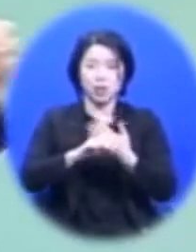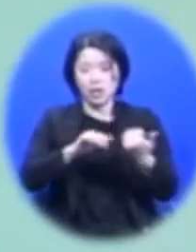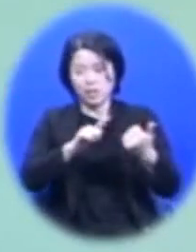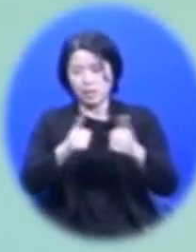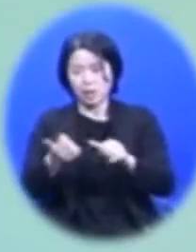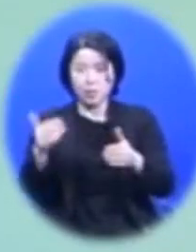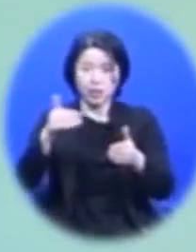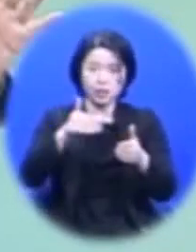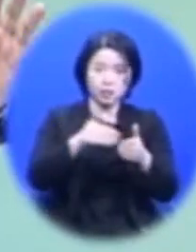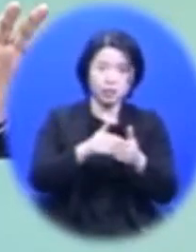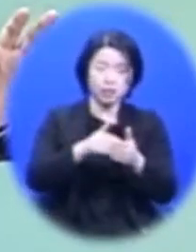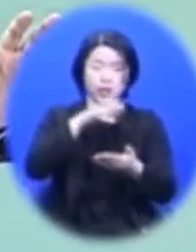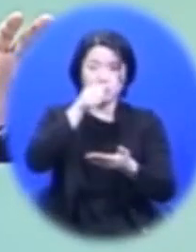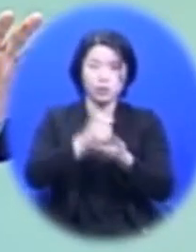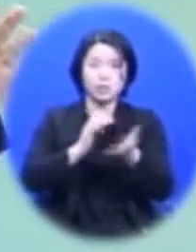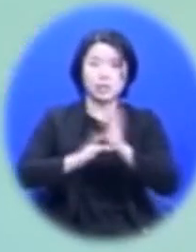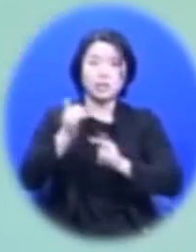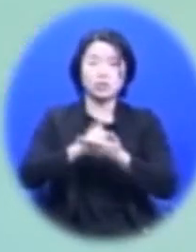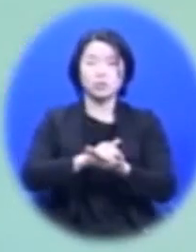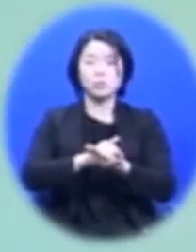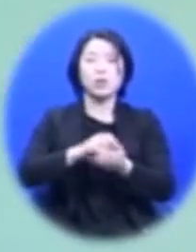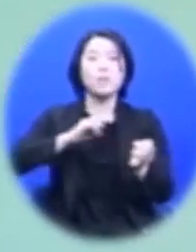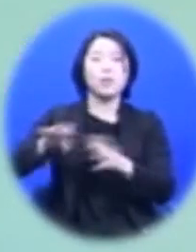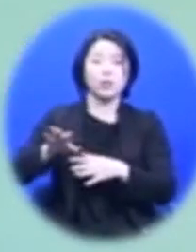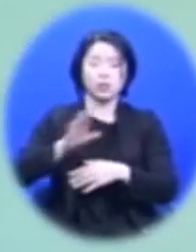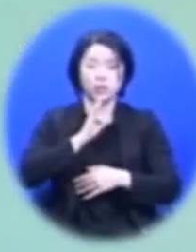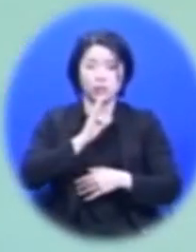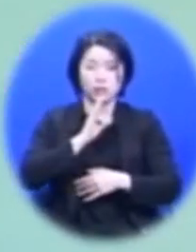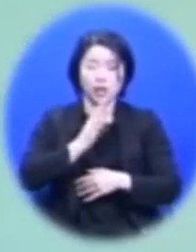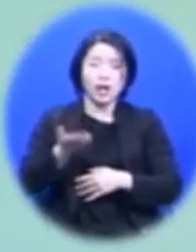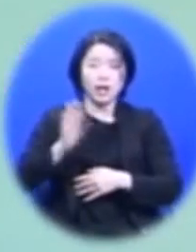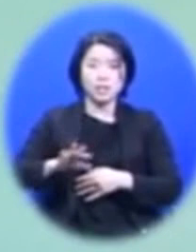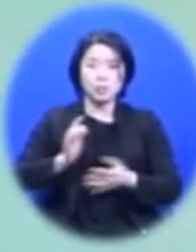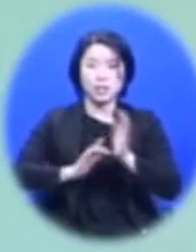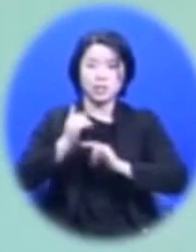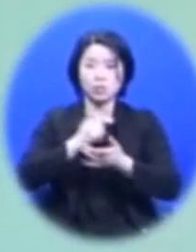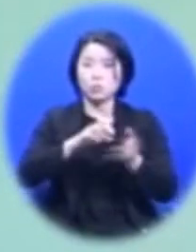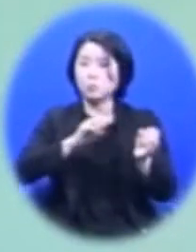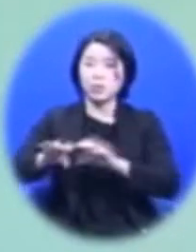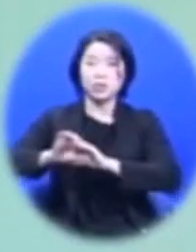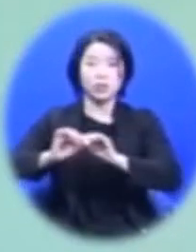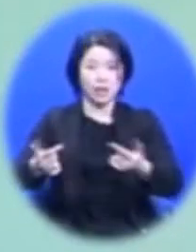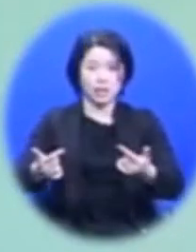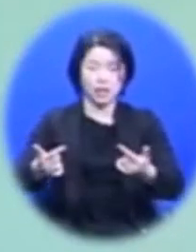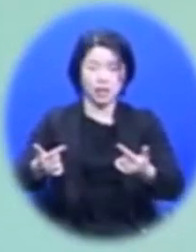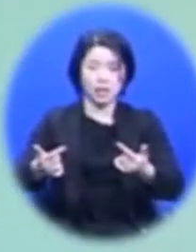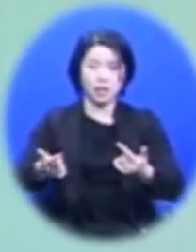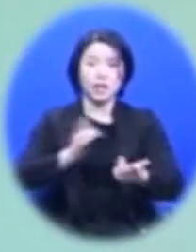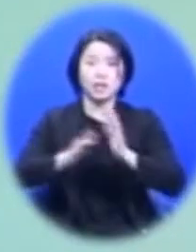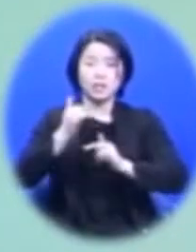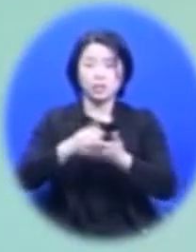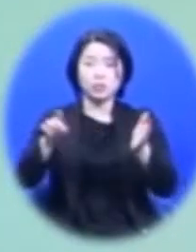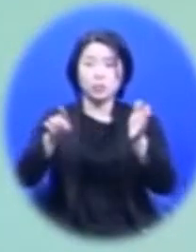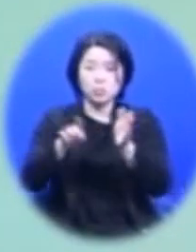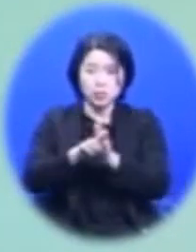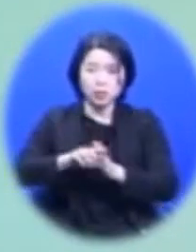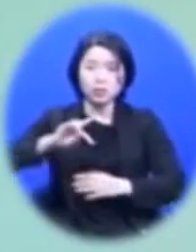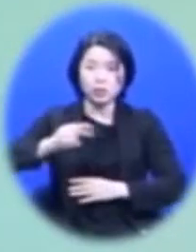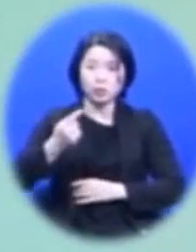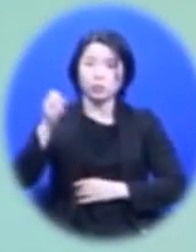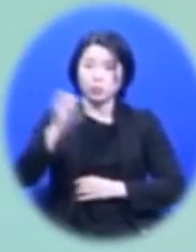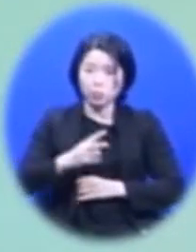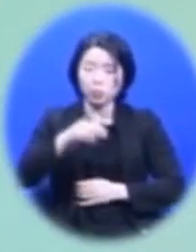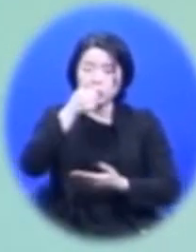이르는 죄는 예수님을 버린 겁니다. 그러나 예수님을 버린 건 아닙니다. 예수를 믿었는데 또 죄를